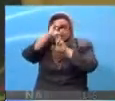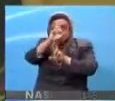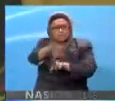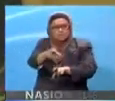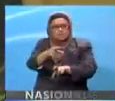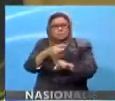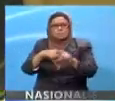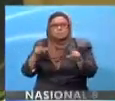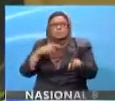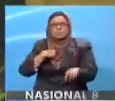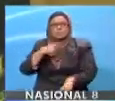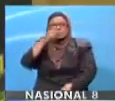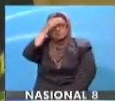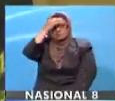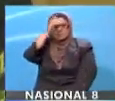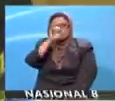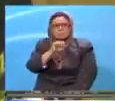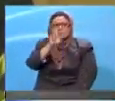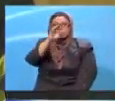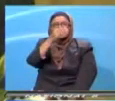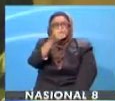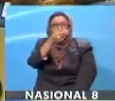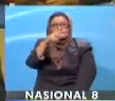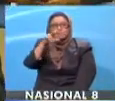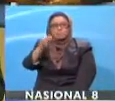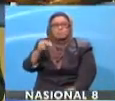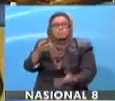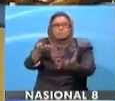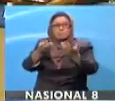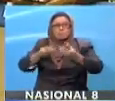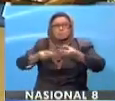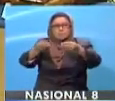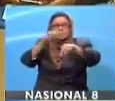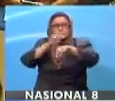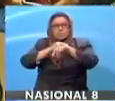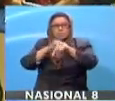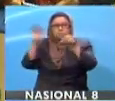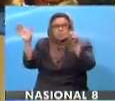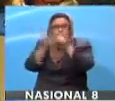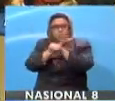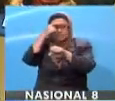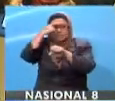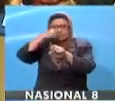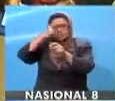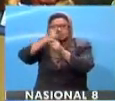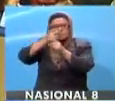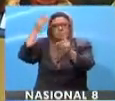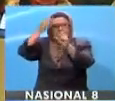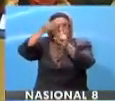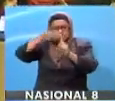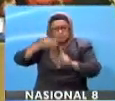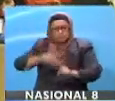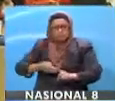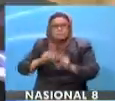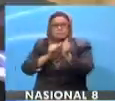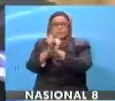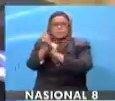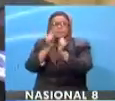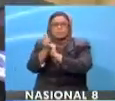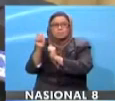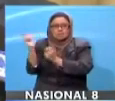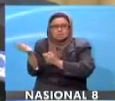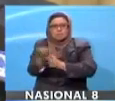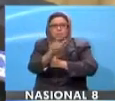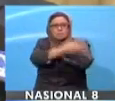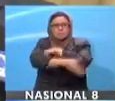perwakilan KHM, beliau mahu diberikan masa secukupnya sebelum menentukan hala tuju sukan hoki negara. Saya